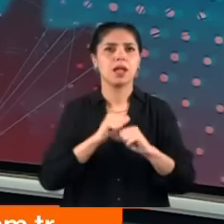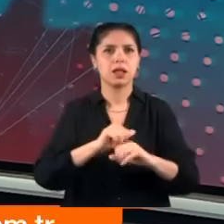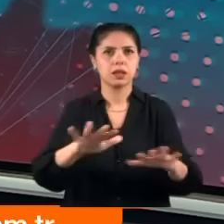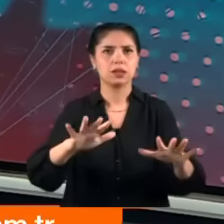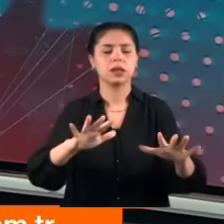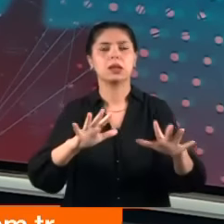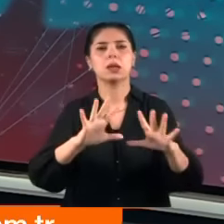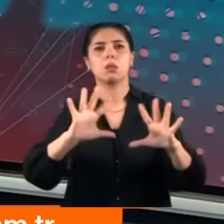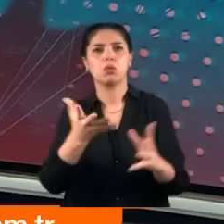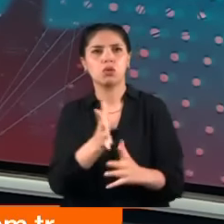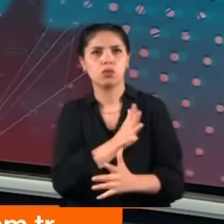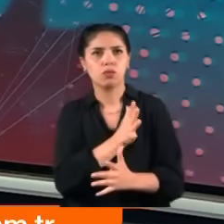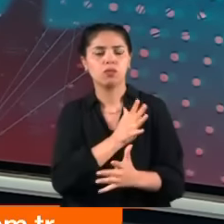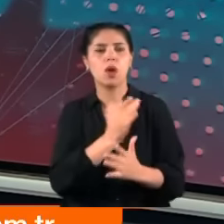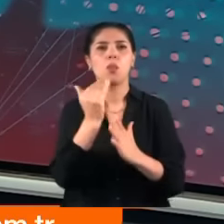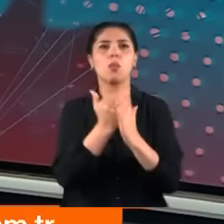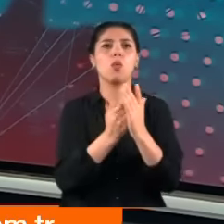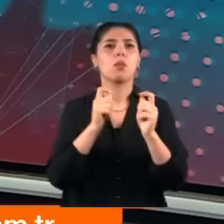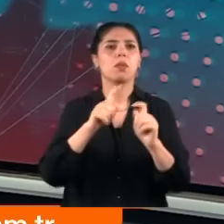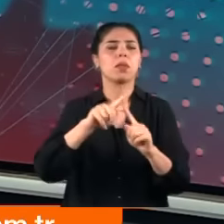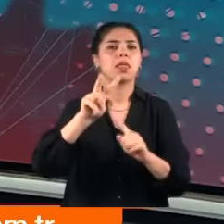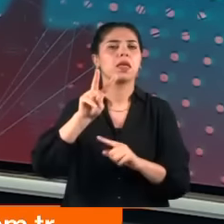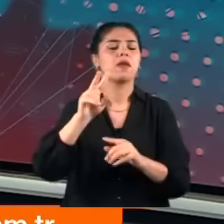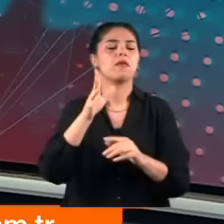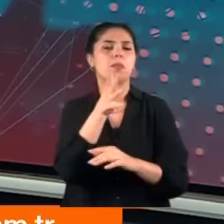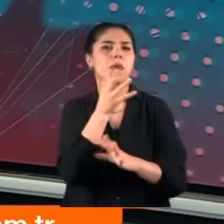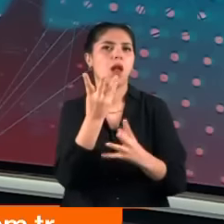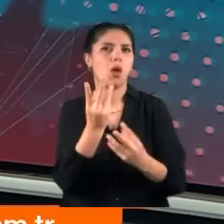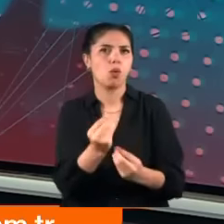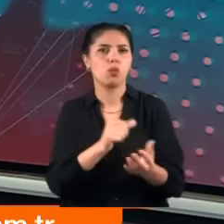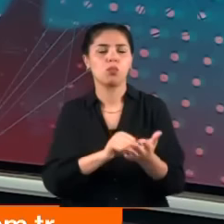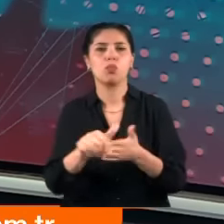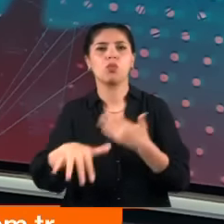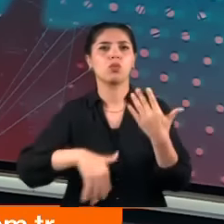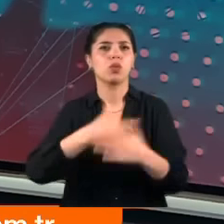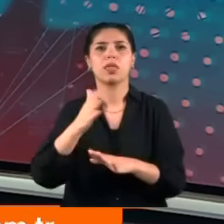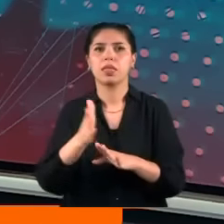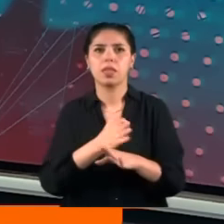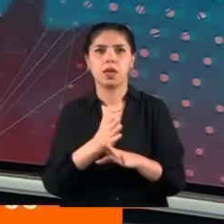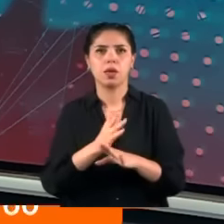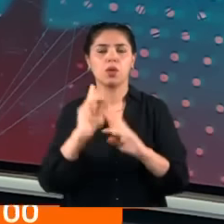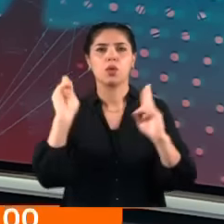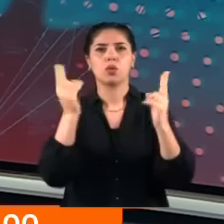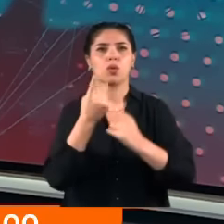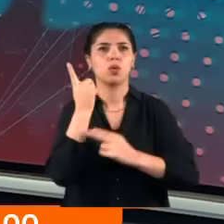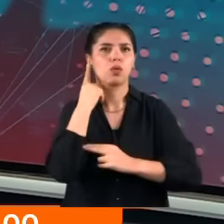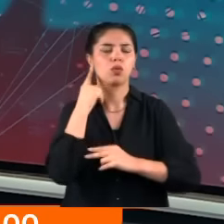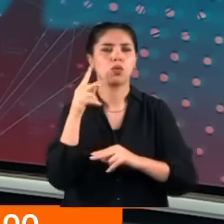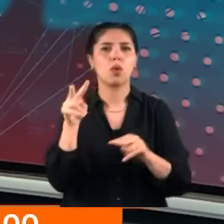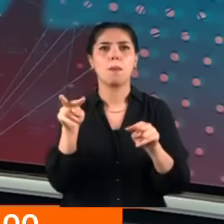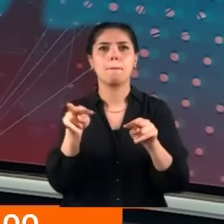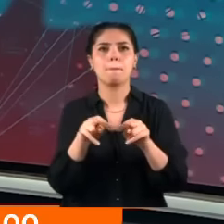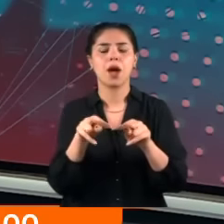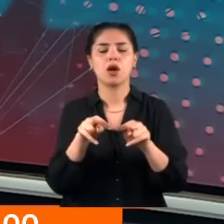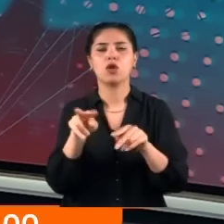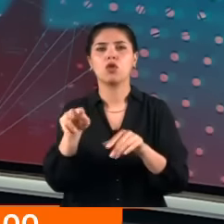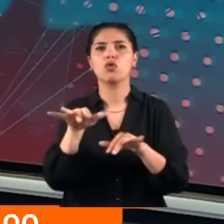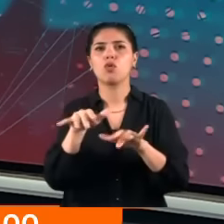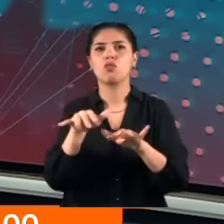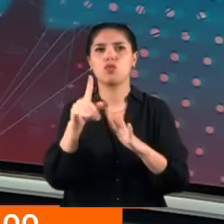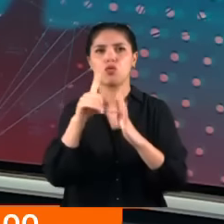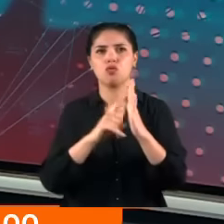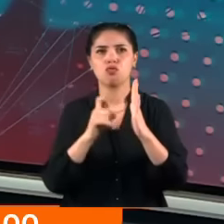çökmenin eşiğine geldi. Yayın yapamayan televizyonlar bile oldu. Tüm bu kaosun sebebi ise dünya ünlü Microsoft'un bir uygulamasına